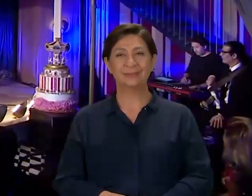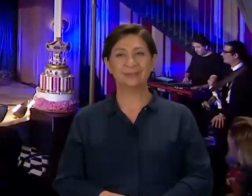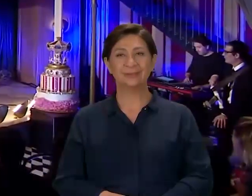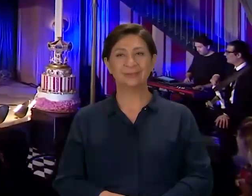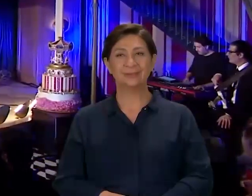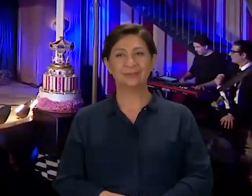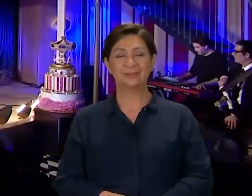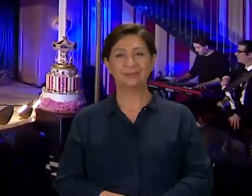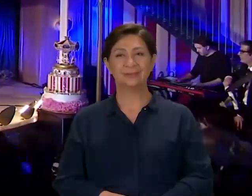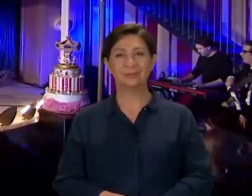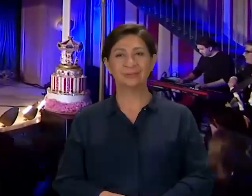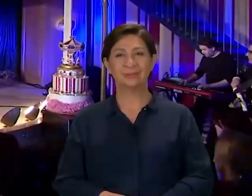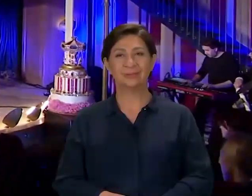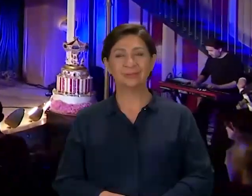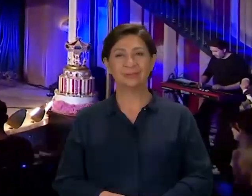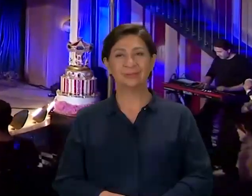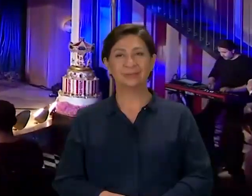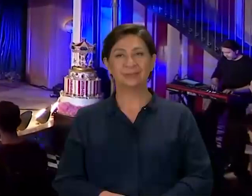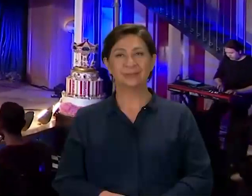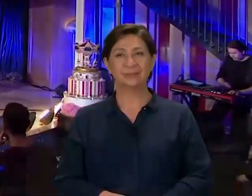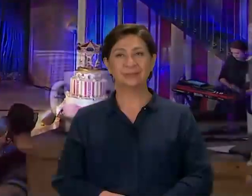очи жгучие,